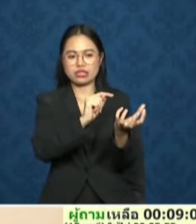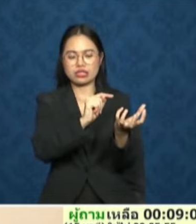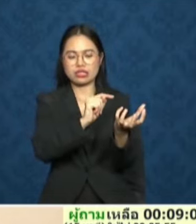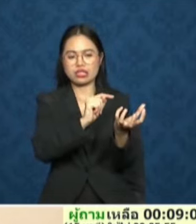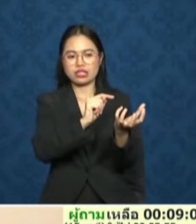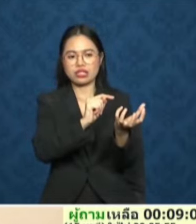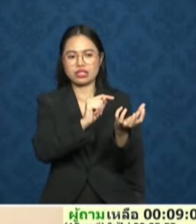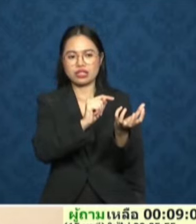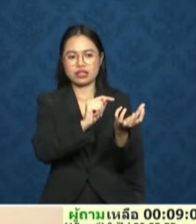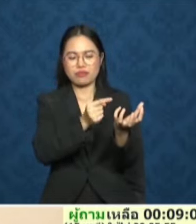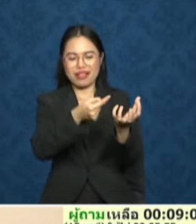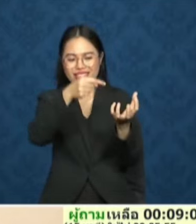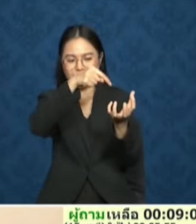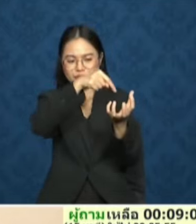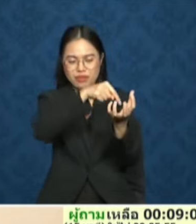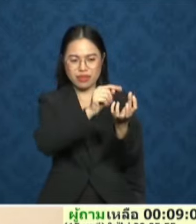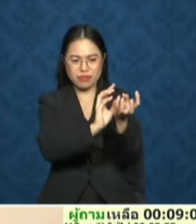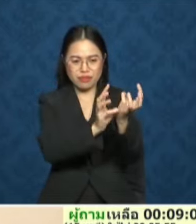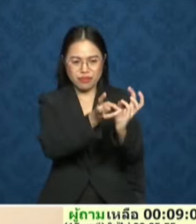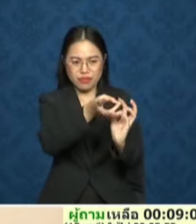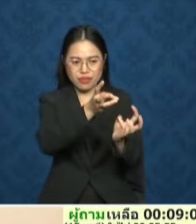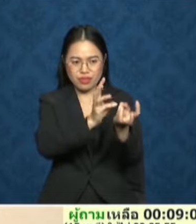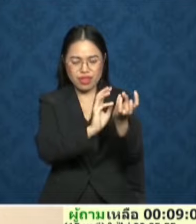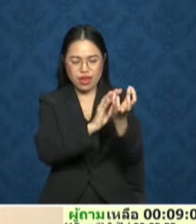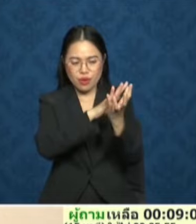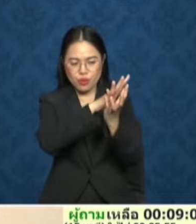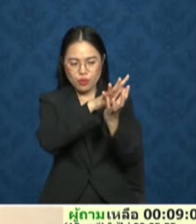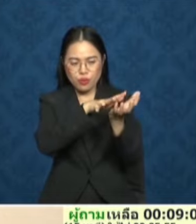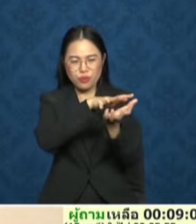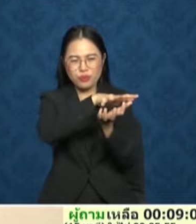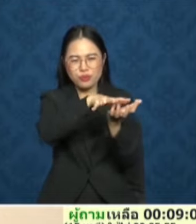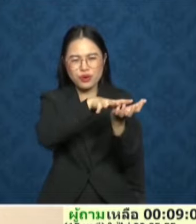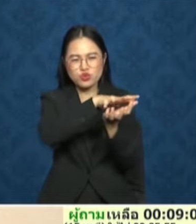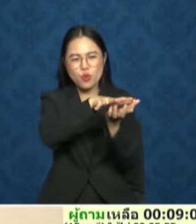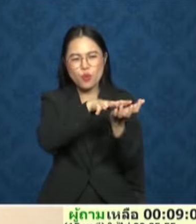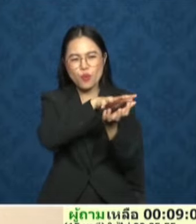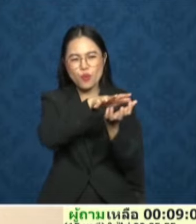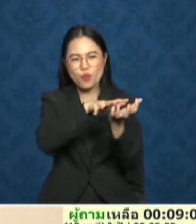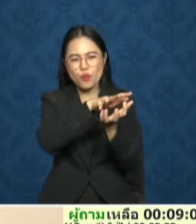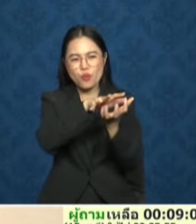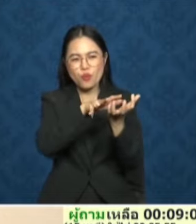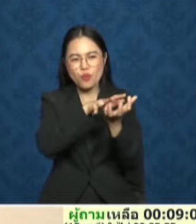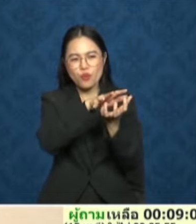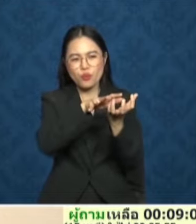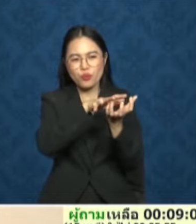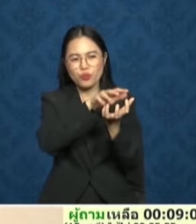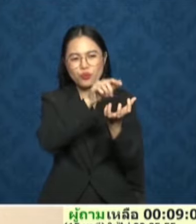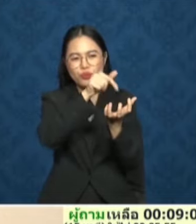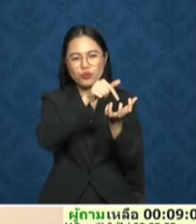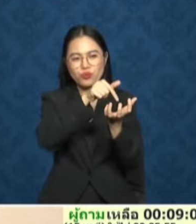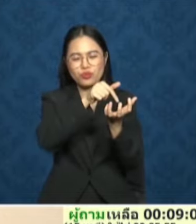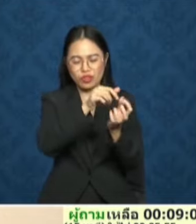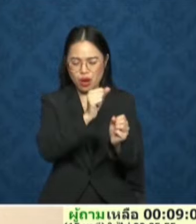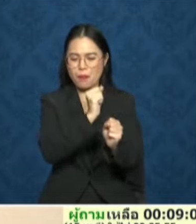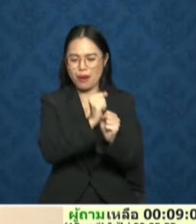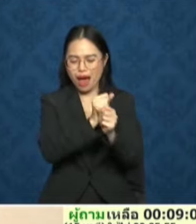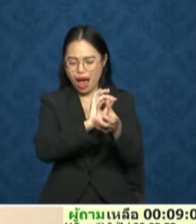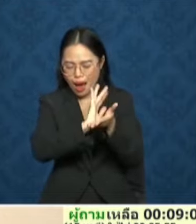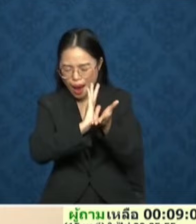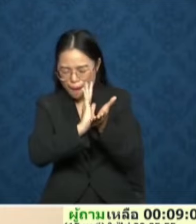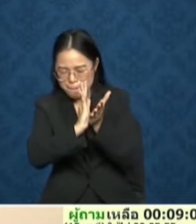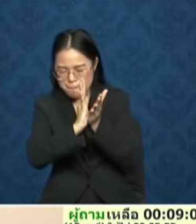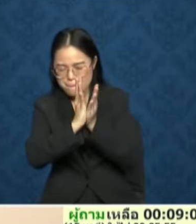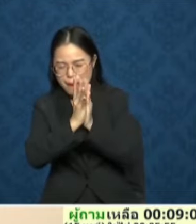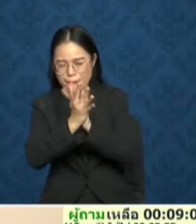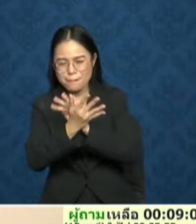แต่ Λิธิมมัจะแซกอยู่ในบ àRIVENผิวอยู่ข้างในอยู่ในเนื้อนะซึ่ง กวาจะได้เปpilll